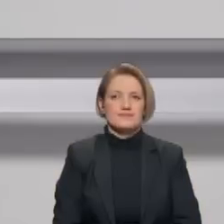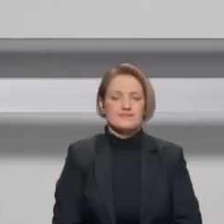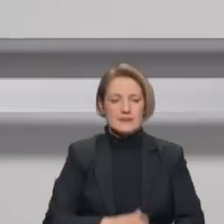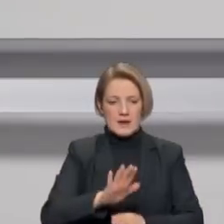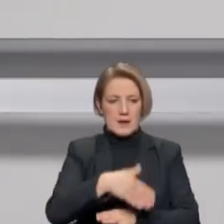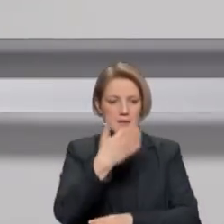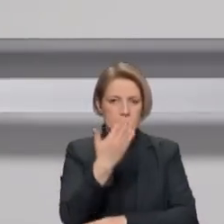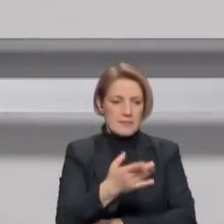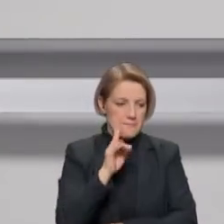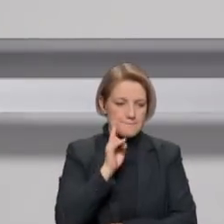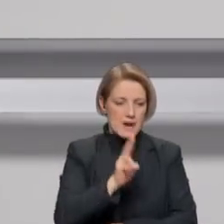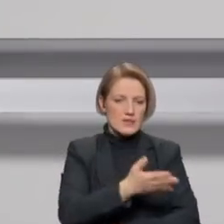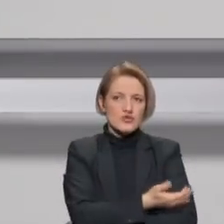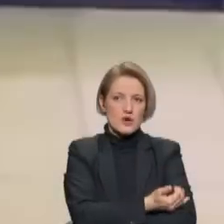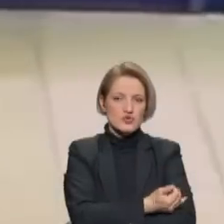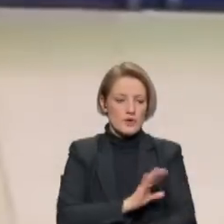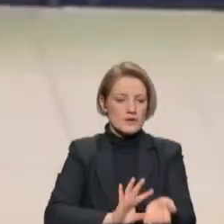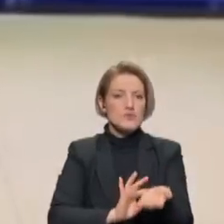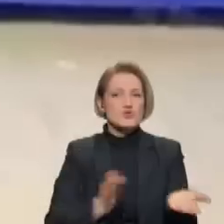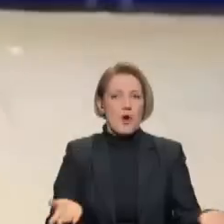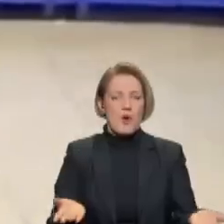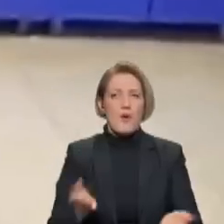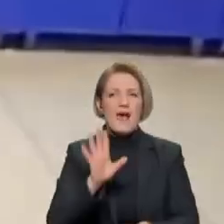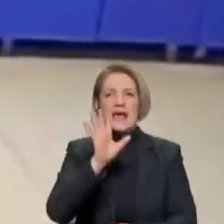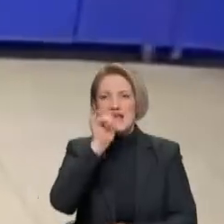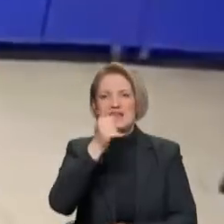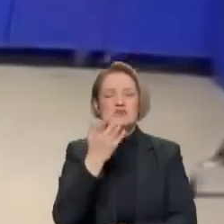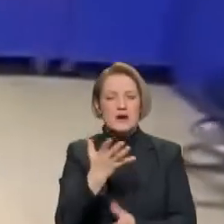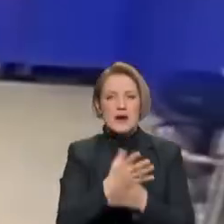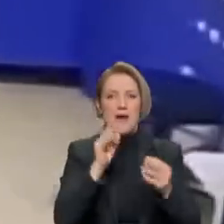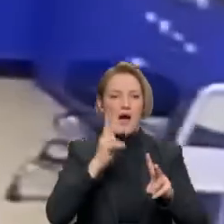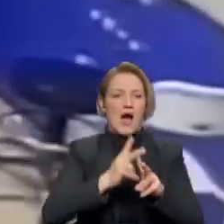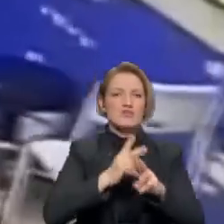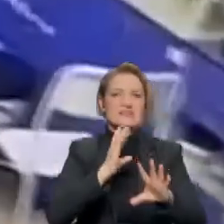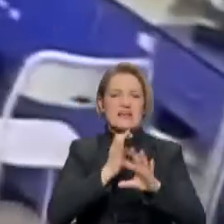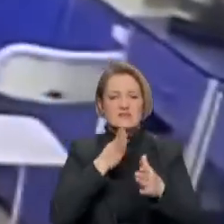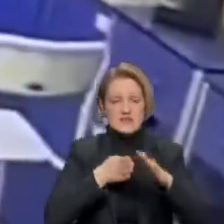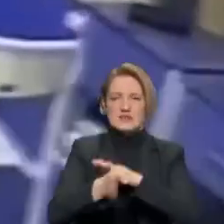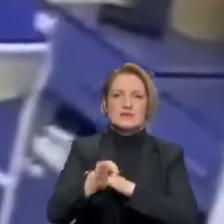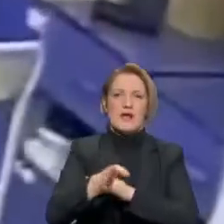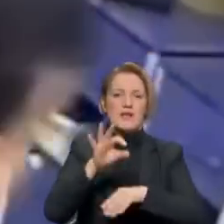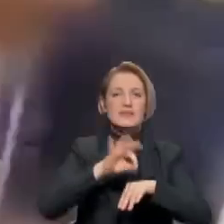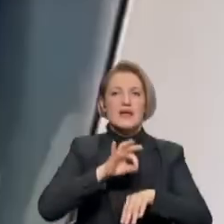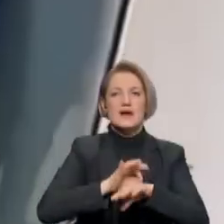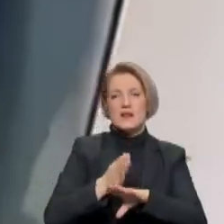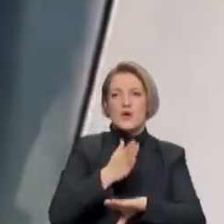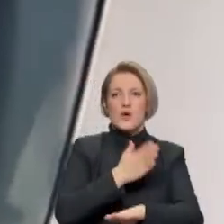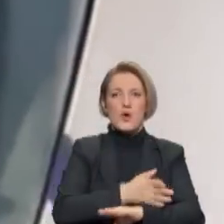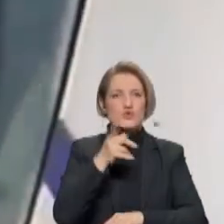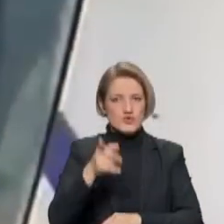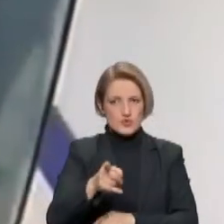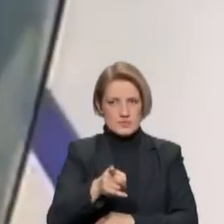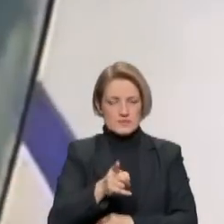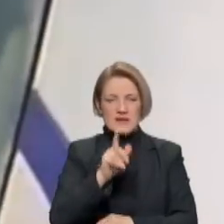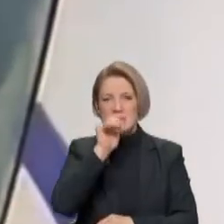Yere yığılınca bakıyorlar tansiyon nabız yok. Saldırgan hiç vakit kaybedilmeden acil servisten içeri alındı. Dakikalar önce şiddet